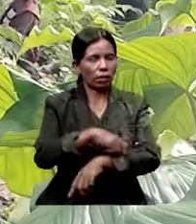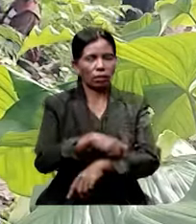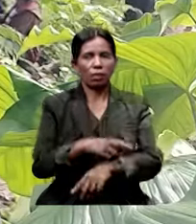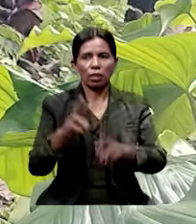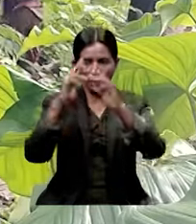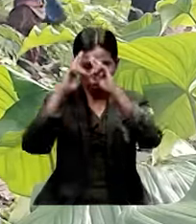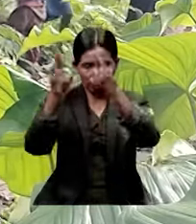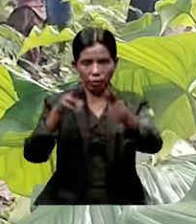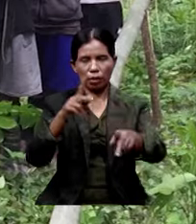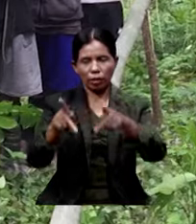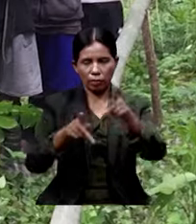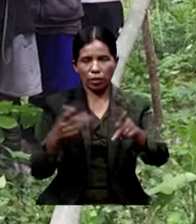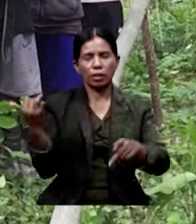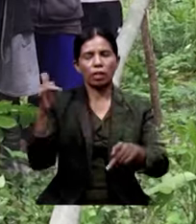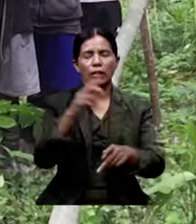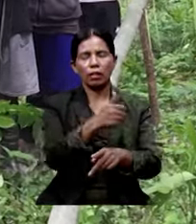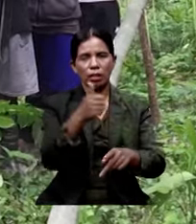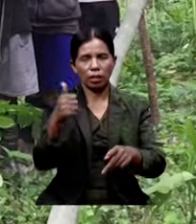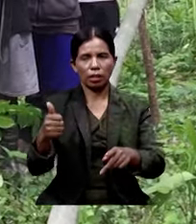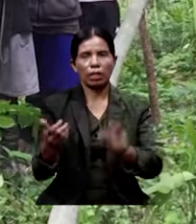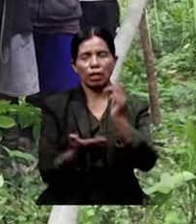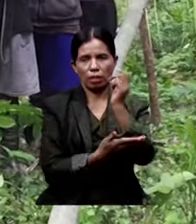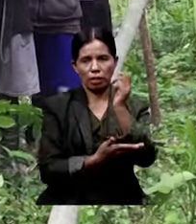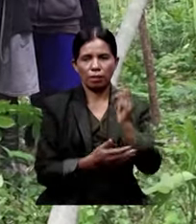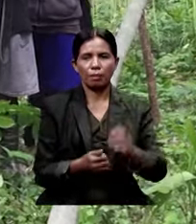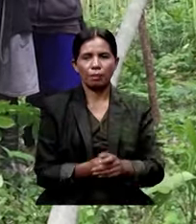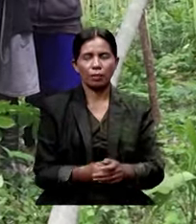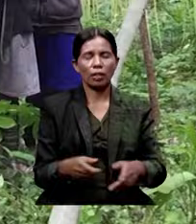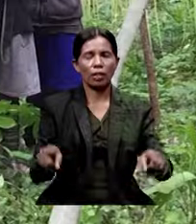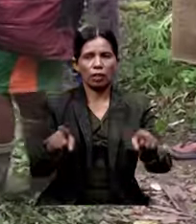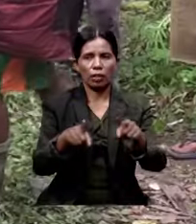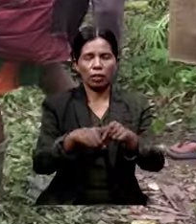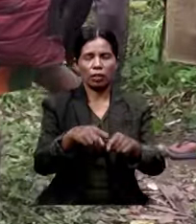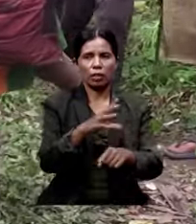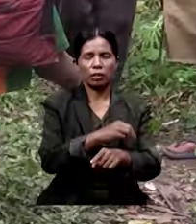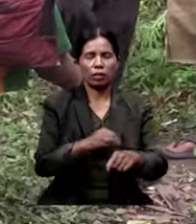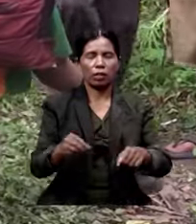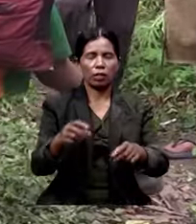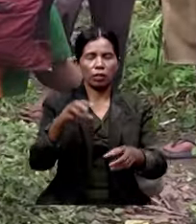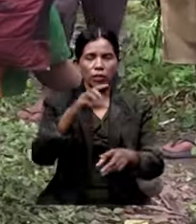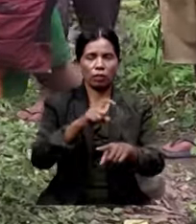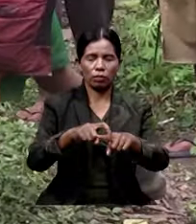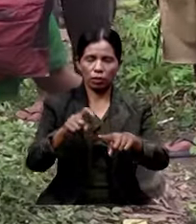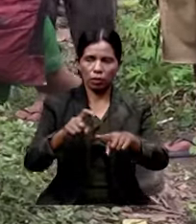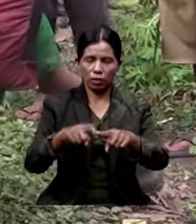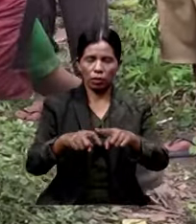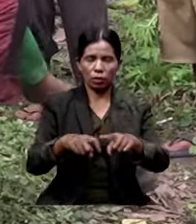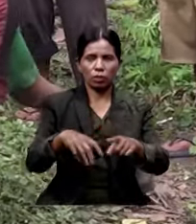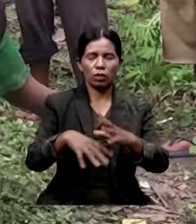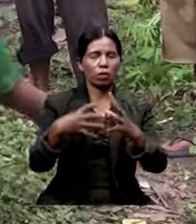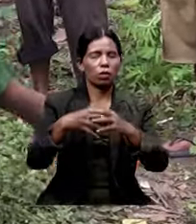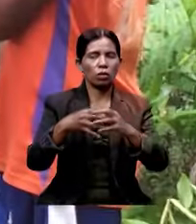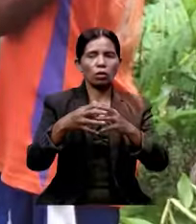e mai de dek ni ne kin tar rasi suku Watulari ya potensial dari ba produktu hanesan forerai kulu nu